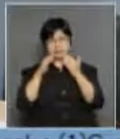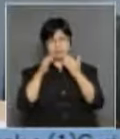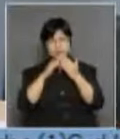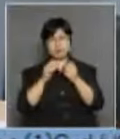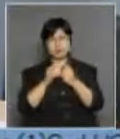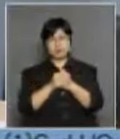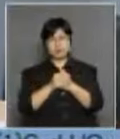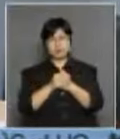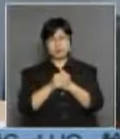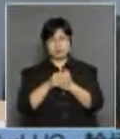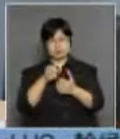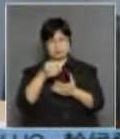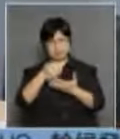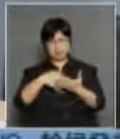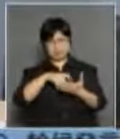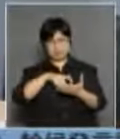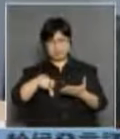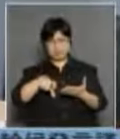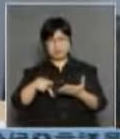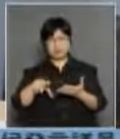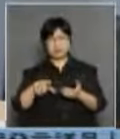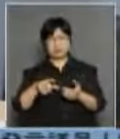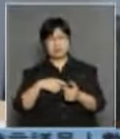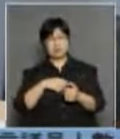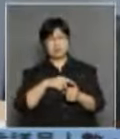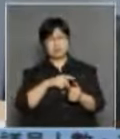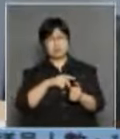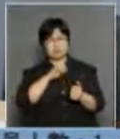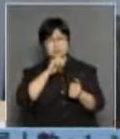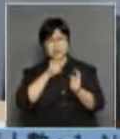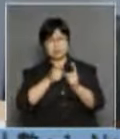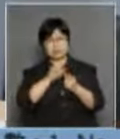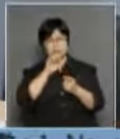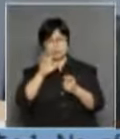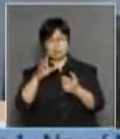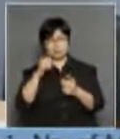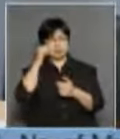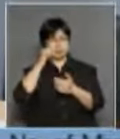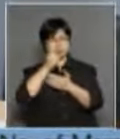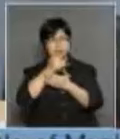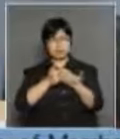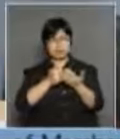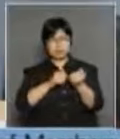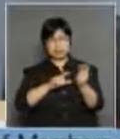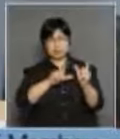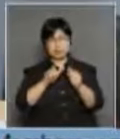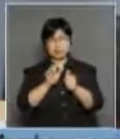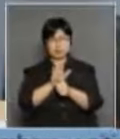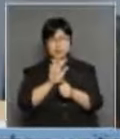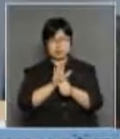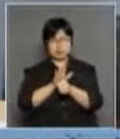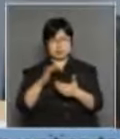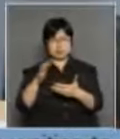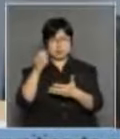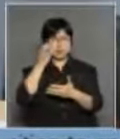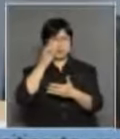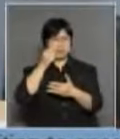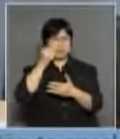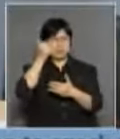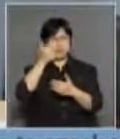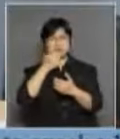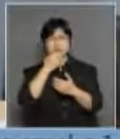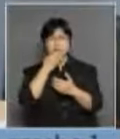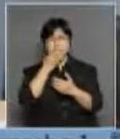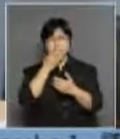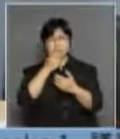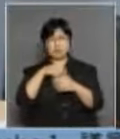的章節的原文，呢個引述嚟噶。佢就話咧，退休生活保障在現行高齡津貼，即係生果金計